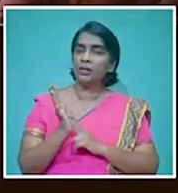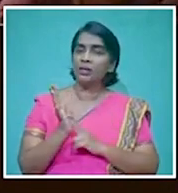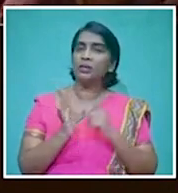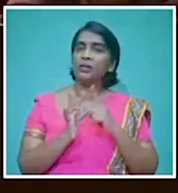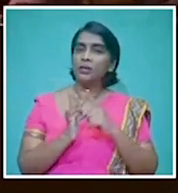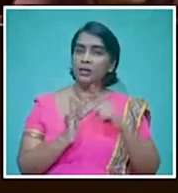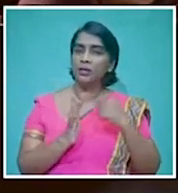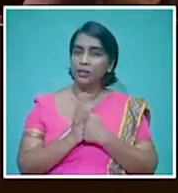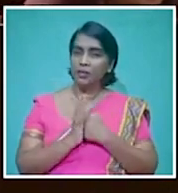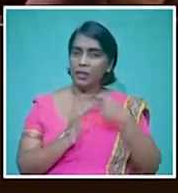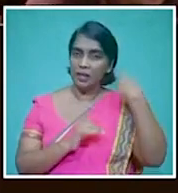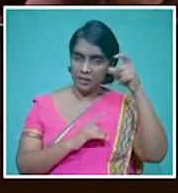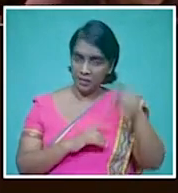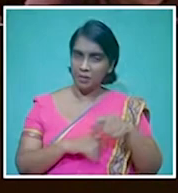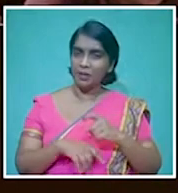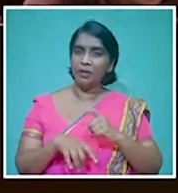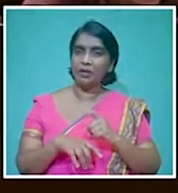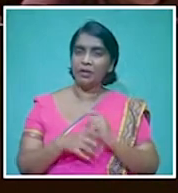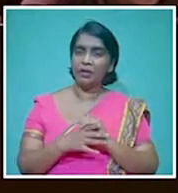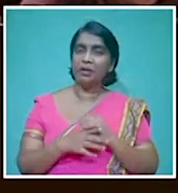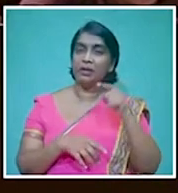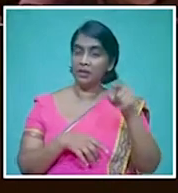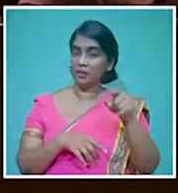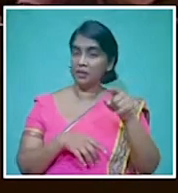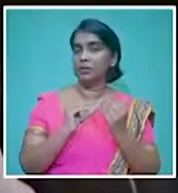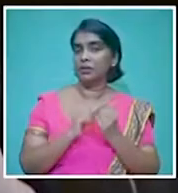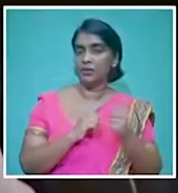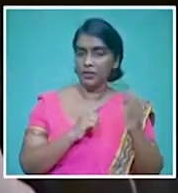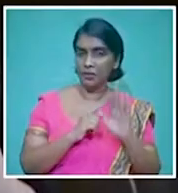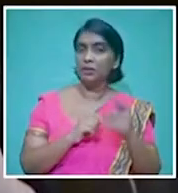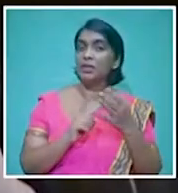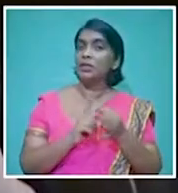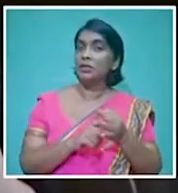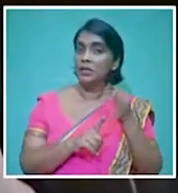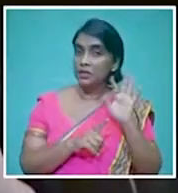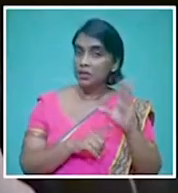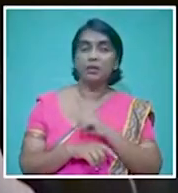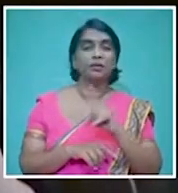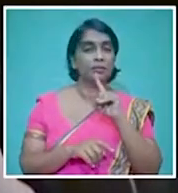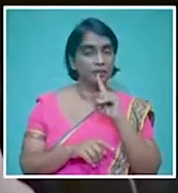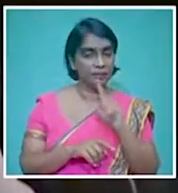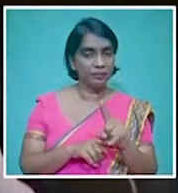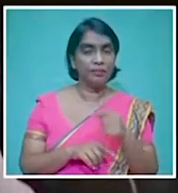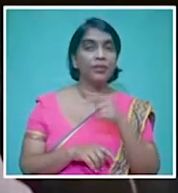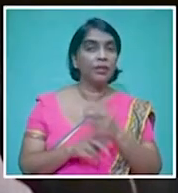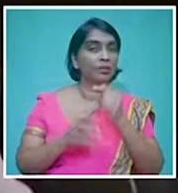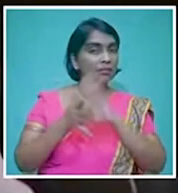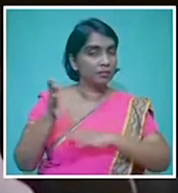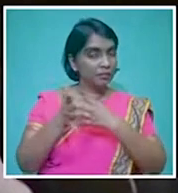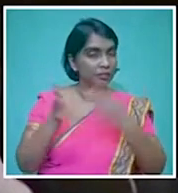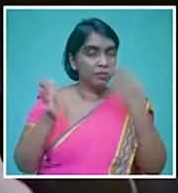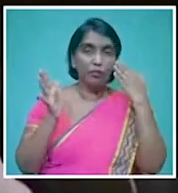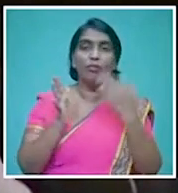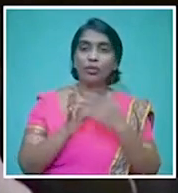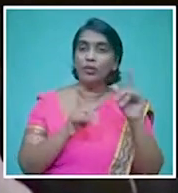අමර සූර්ය ගරු මන්තුමිය ඔතුමිට අමරසිංහ මන්තුමිය ඔතුමිට විනාඩි ජනාධිපති කිව්වා මේ අයවැය තුලිනුත්